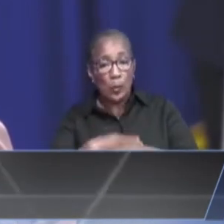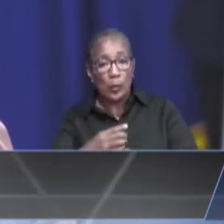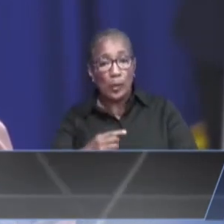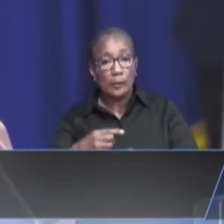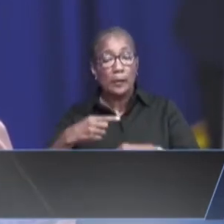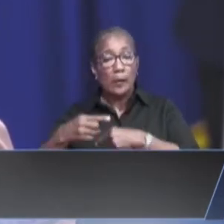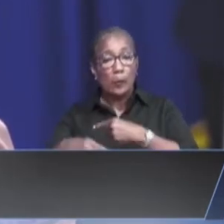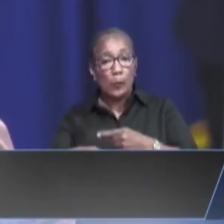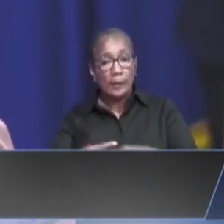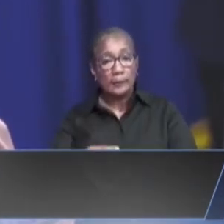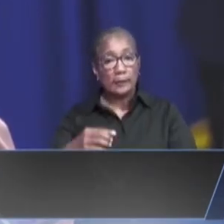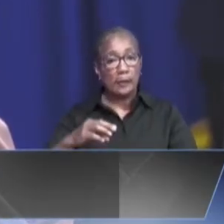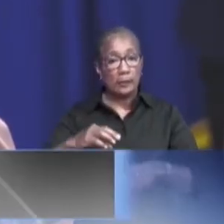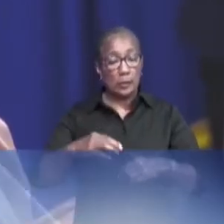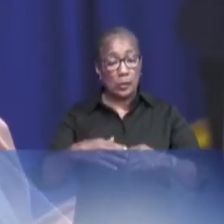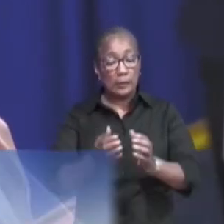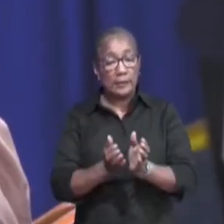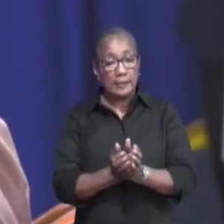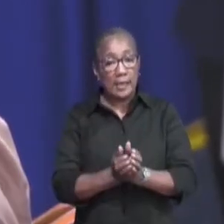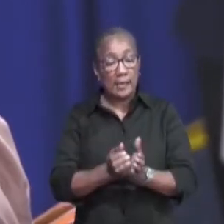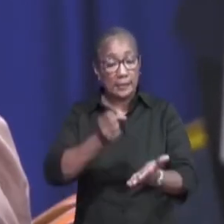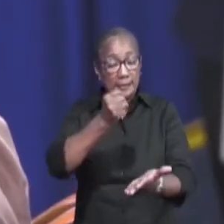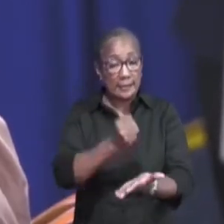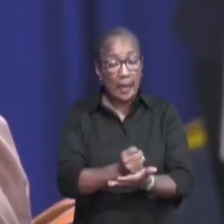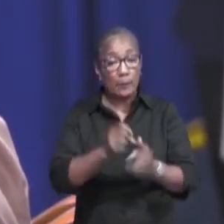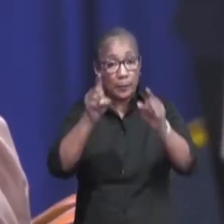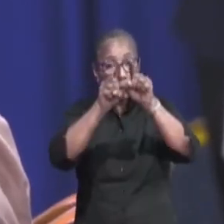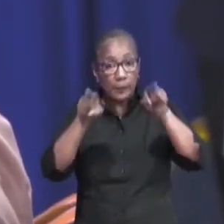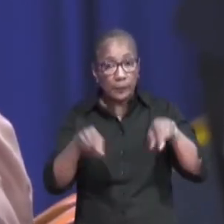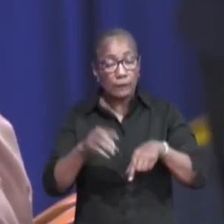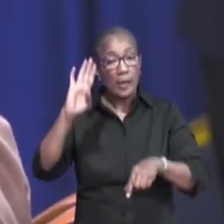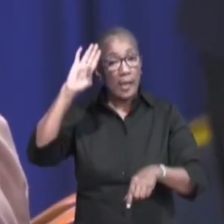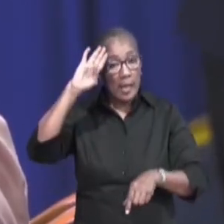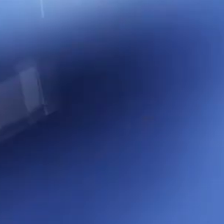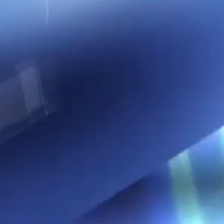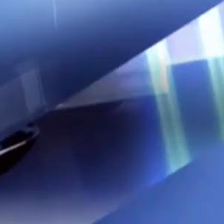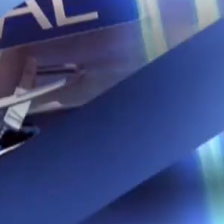die stampu a briefi en if den surdati nanga school to stampu a briefi.